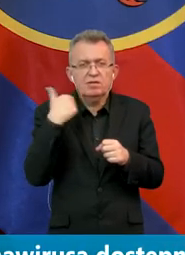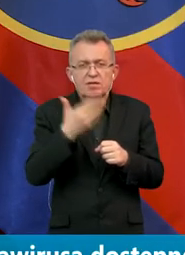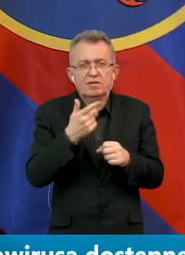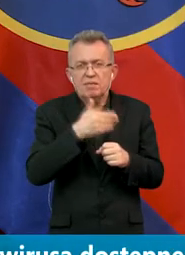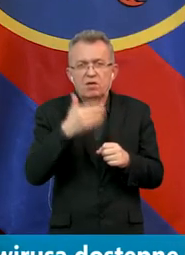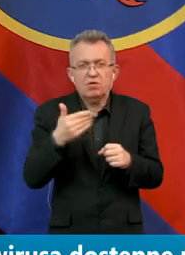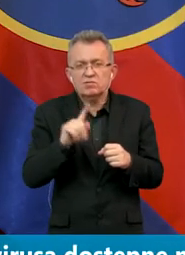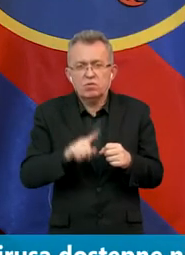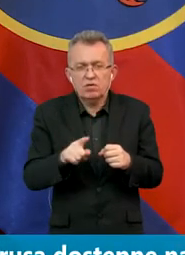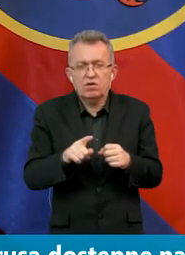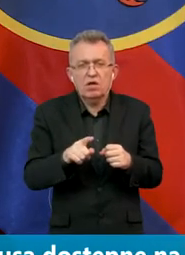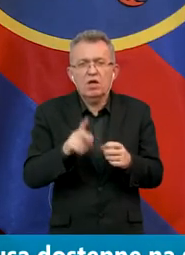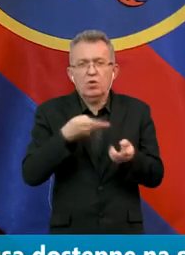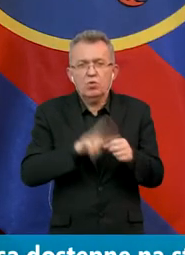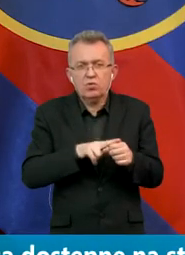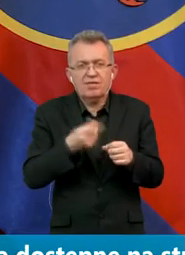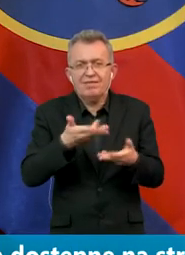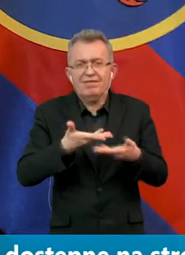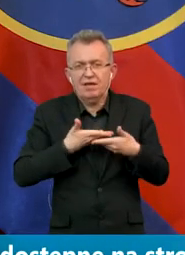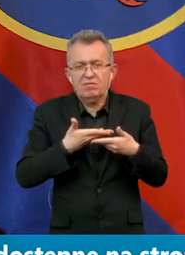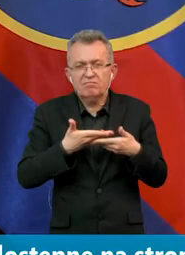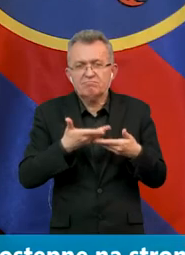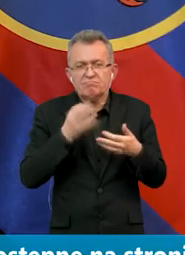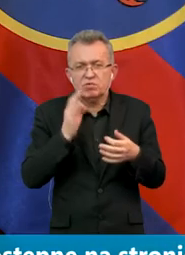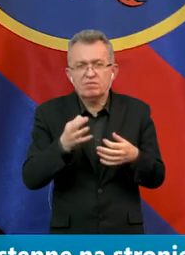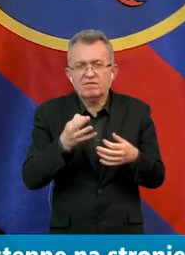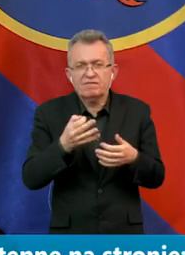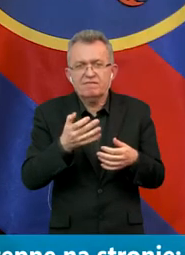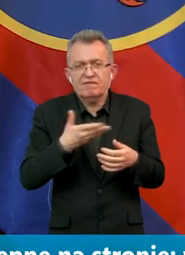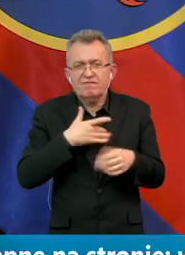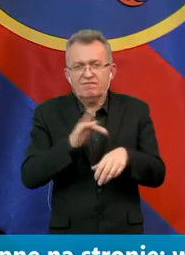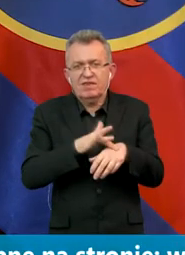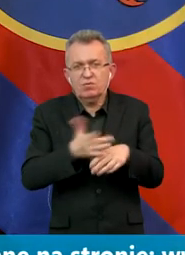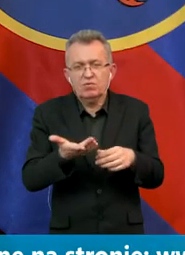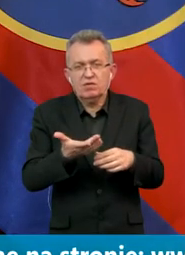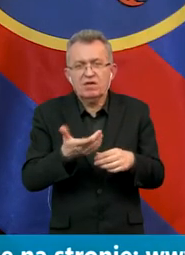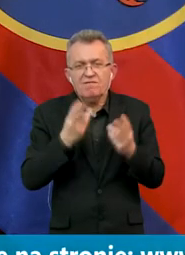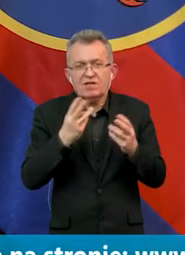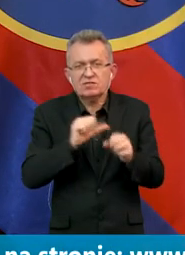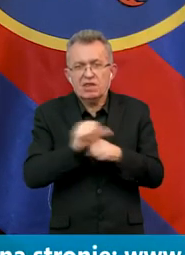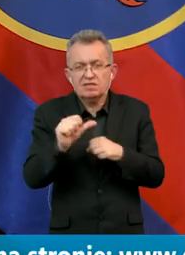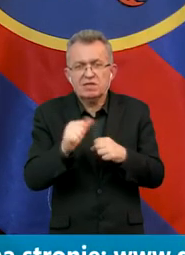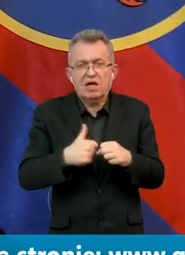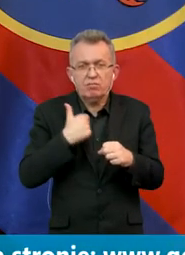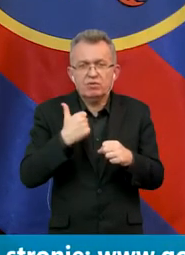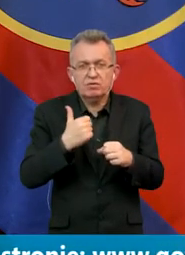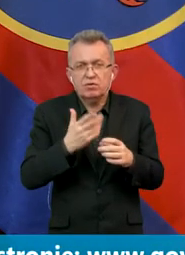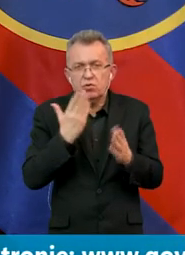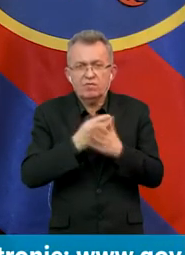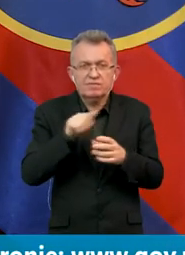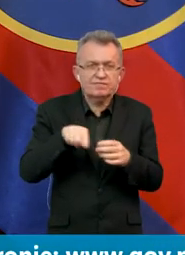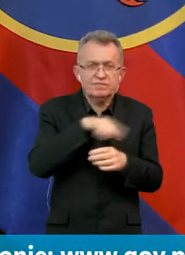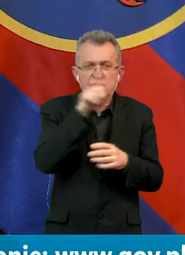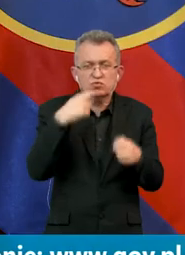złotych, które rzeczywiście nie dadzą nam jakiegoś wymiernego, poważnego efektu. Ważniejsze jest to, aby powstało zachodnie drogowe obejście